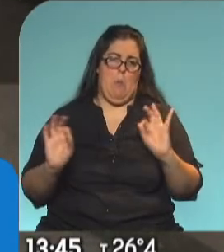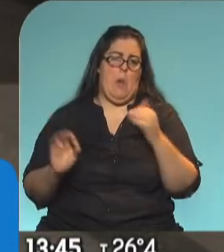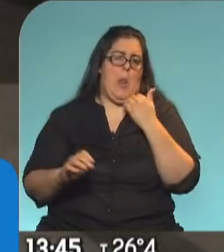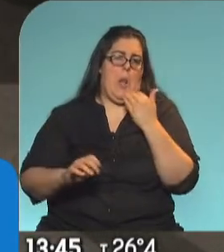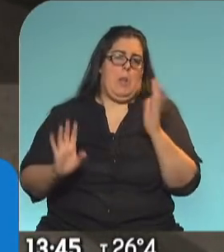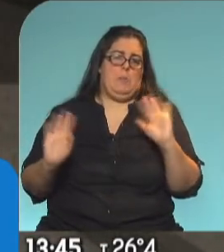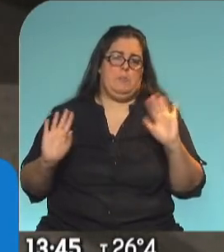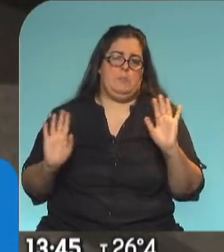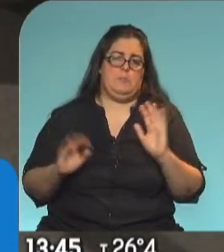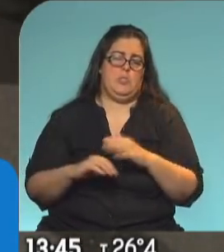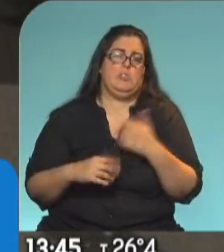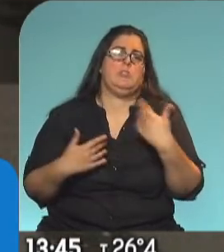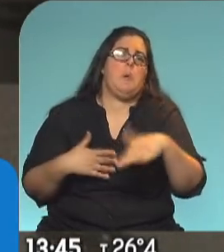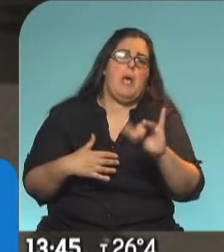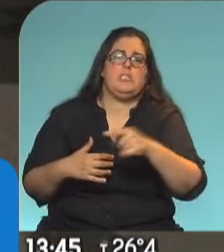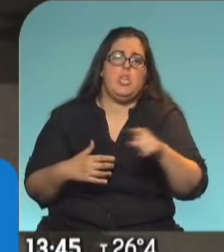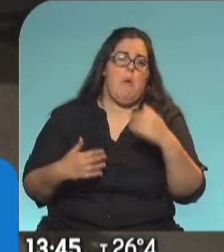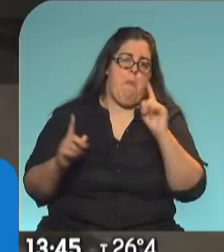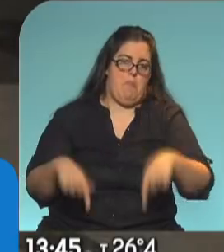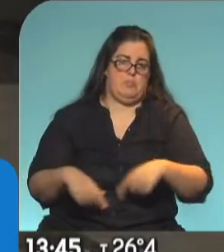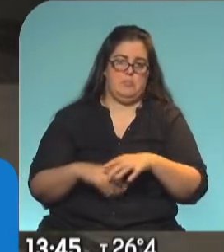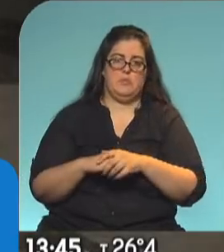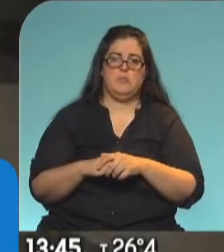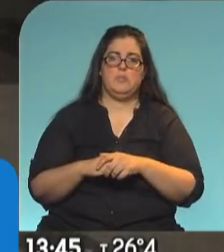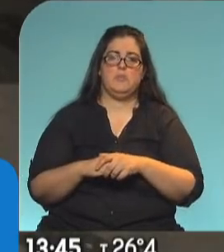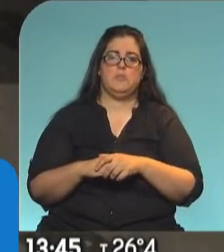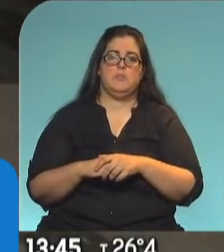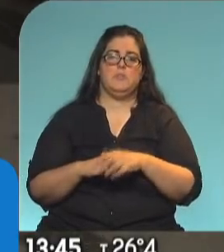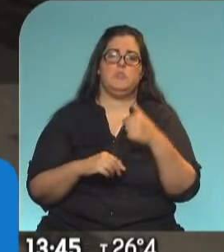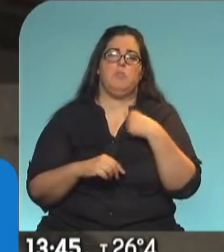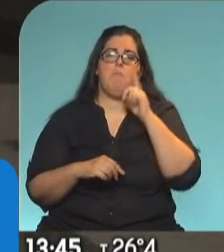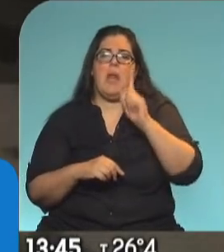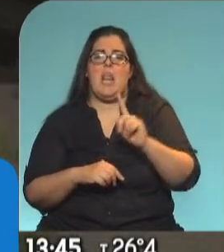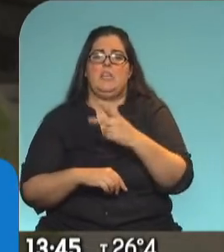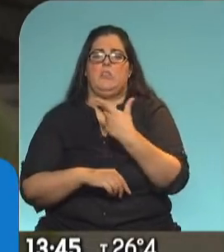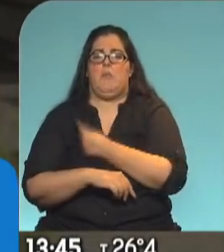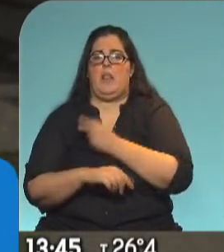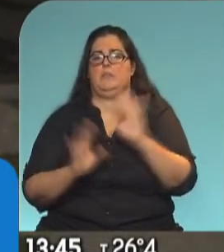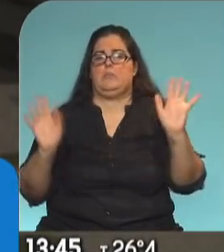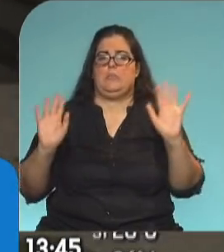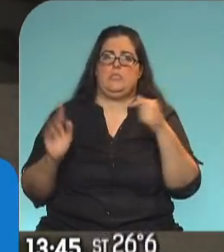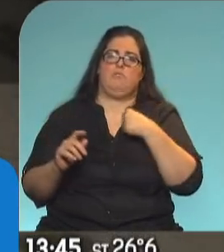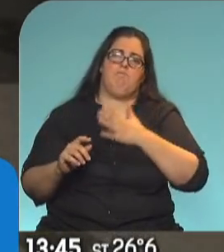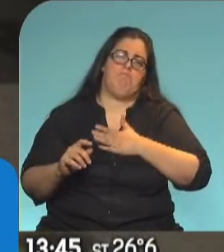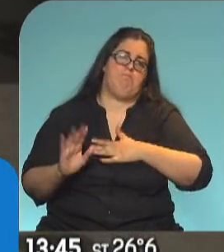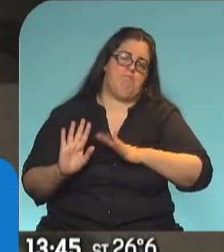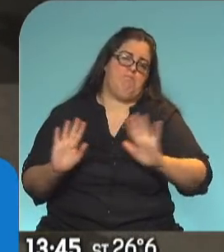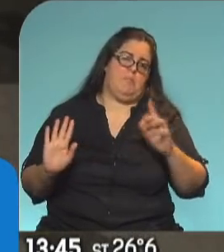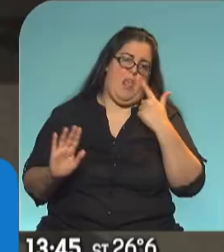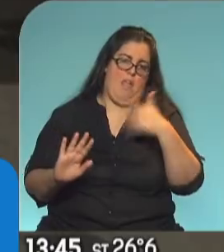просто знаю, что не буду. Не хочу каких-то рисков и, в общем, так как-то легко к этому